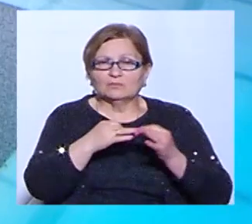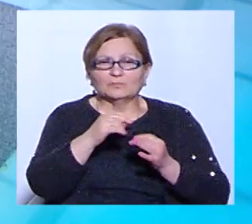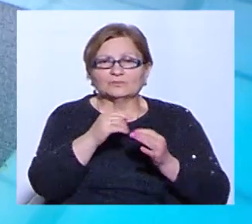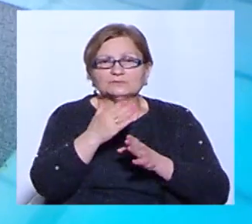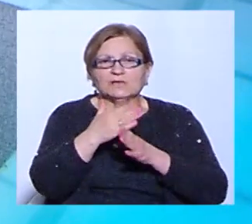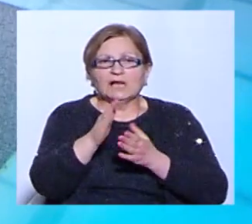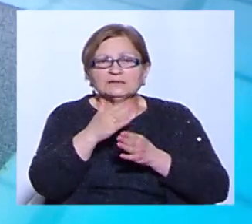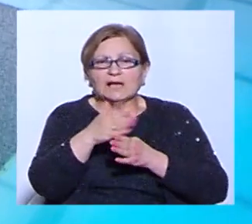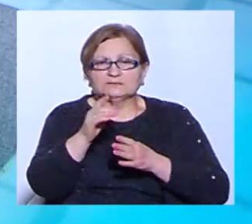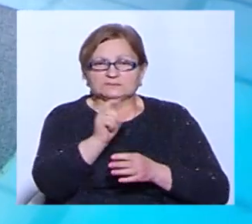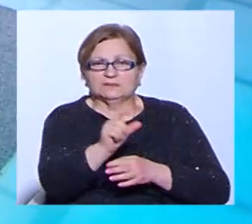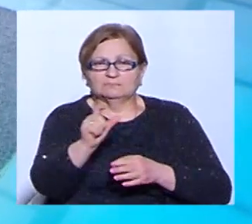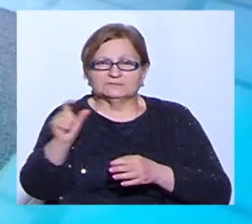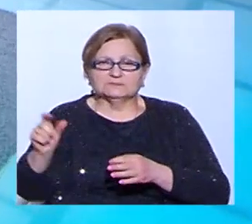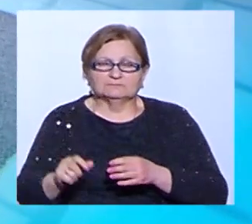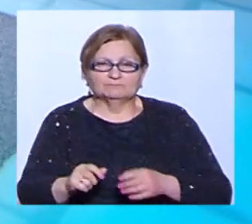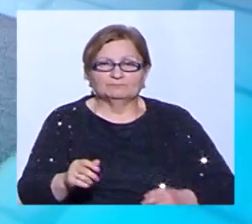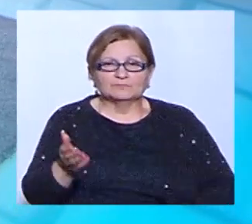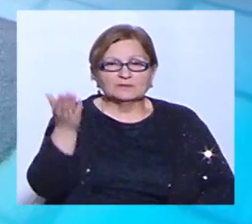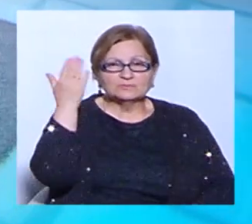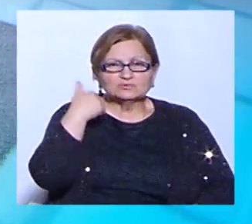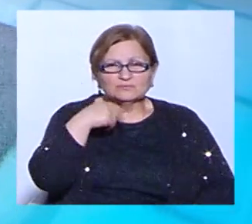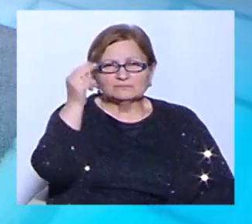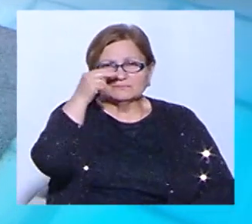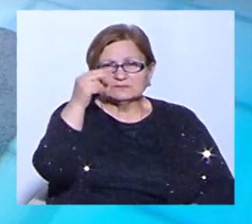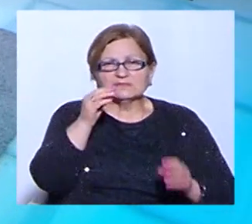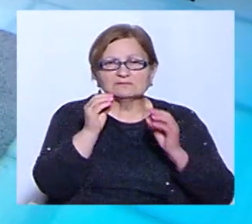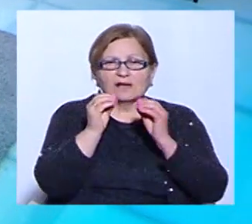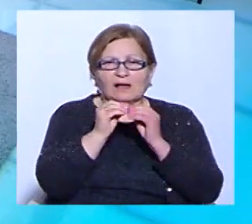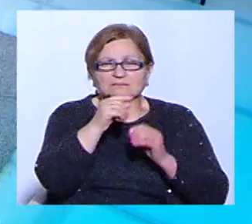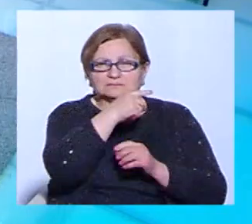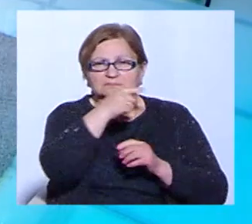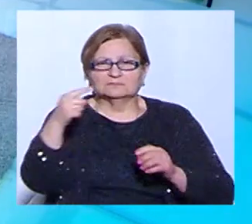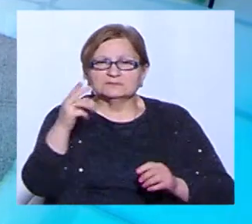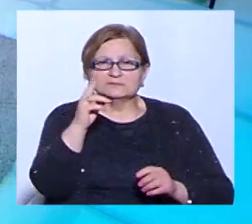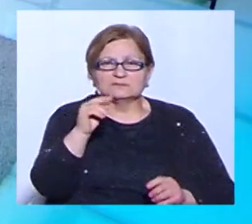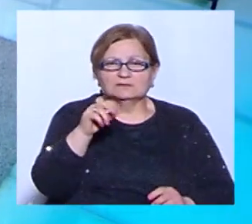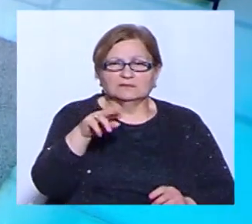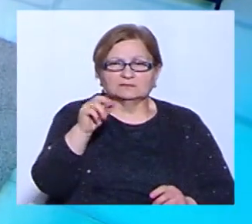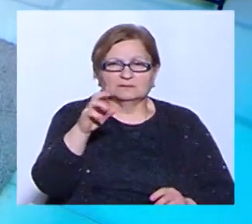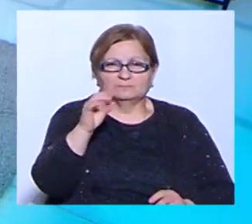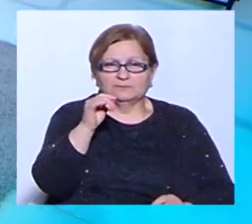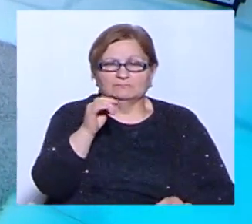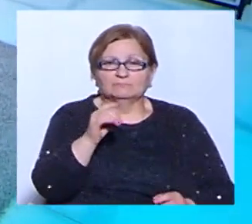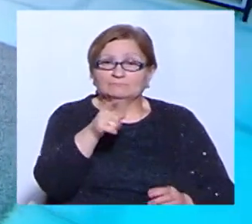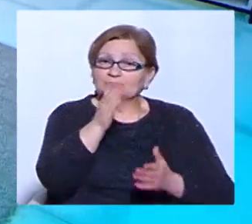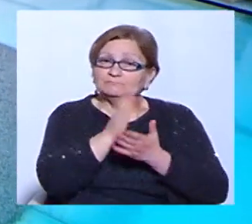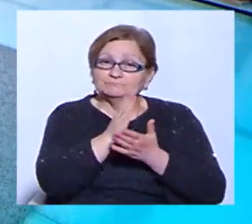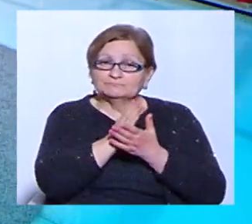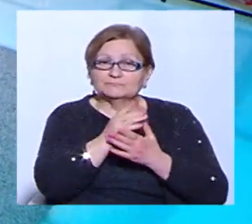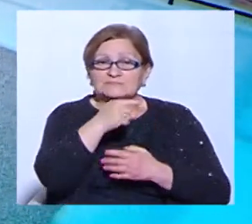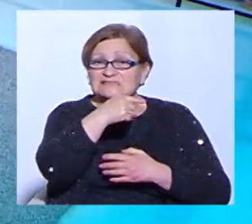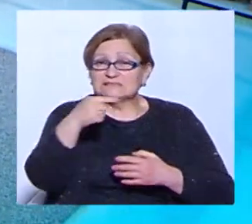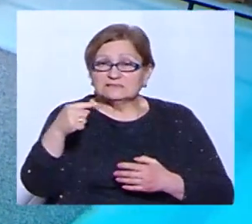შემდეგ თქვენ როგორც გახსოვთ, ჩვენ ვისწავლეთ 10 წილადები. მოდი გავიხსენოთ კიდევ 10 წილადები. 10 წილადი არის ისეთი